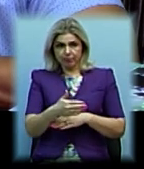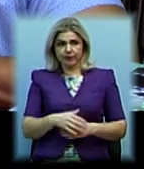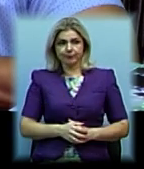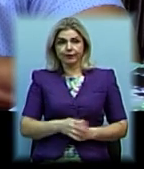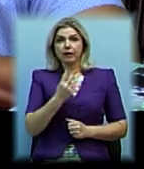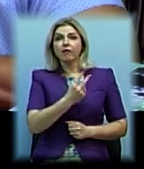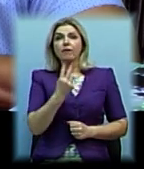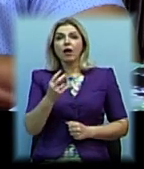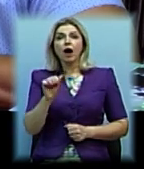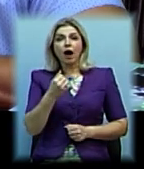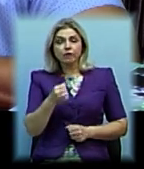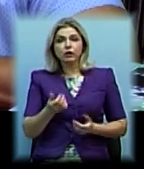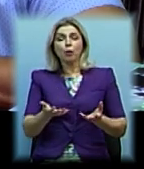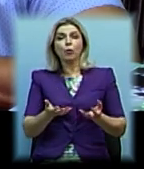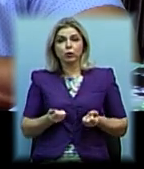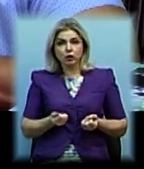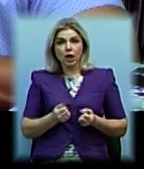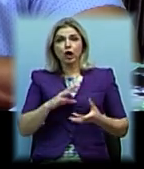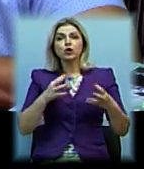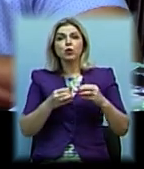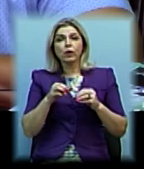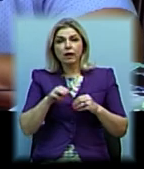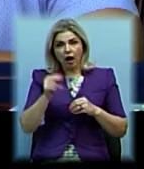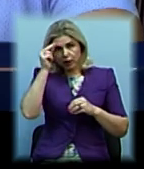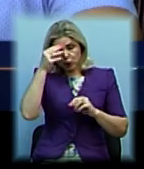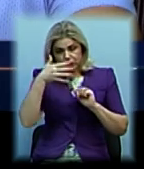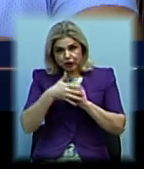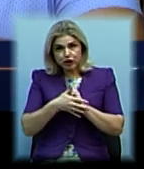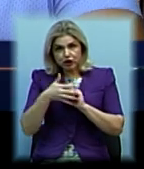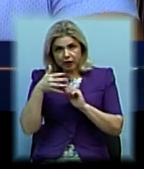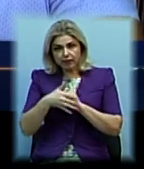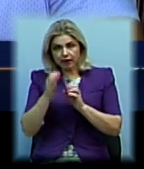22 серпня ми отримали результати дослідження